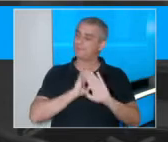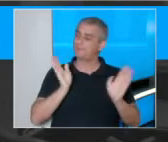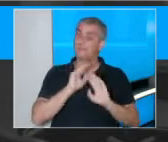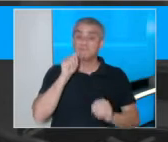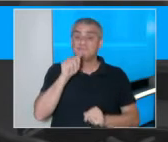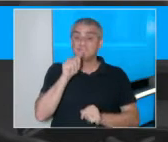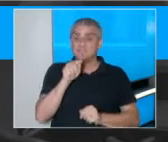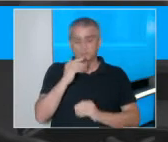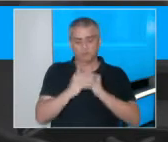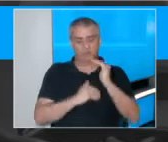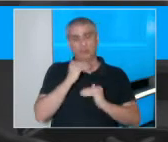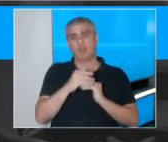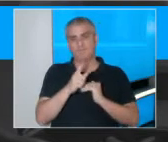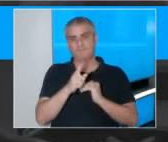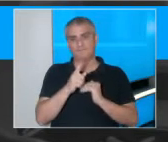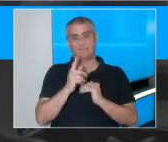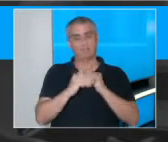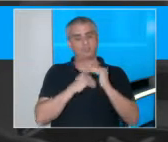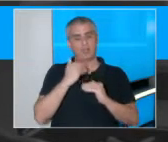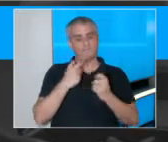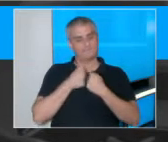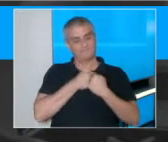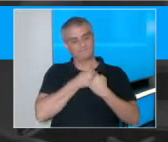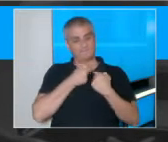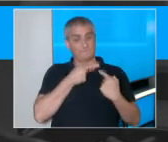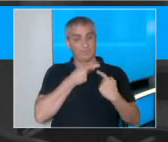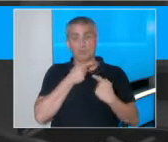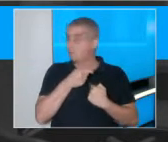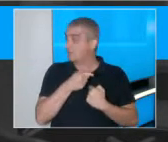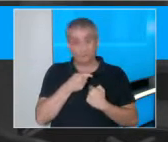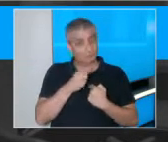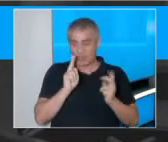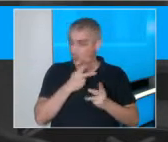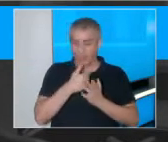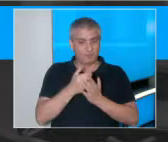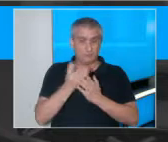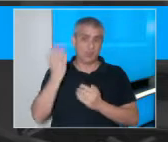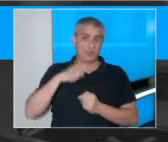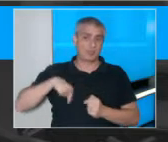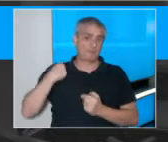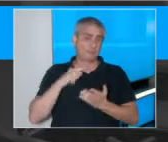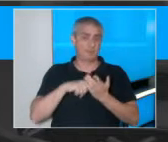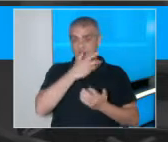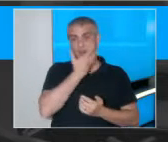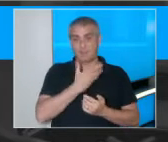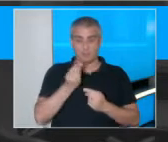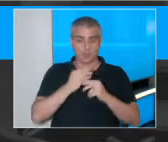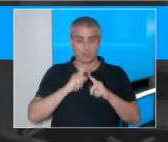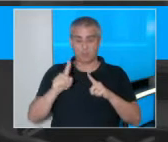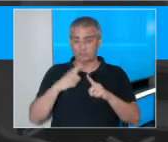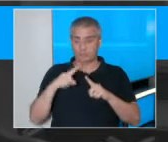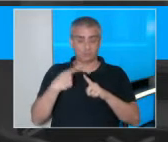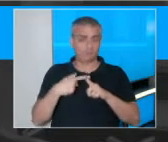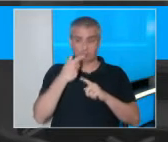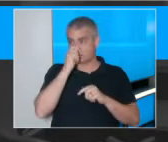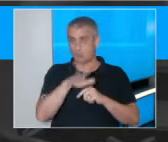זה נמצא שלב, נקרא מה שנקרא שלב המיקוח. אבל השלב הזה לא יכול להימשך עוד הרבה זמן, כשמנדלבליט בעוד חודש, חודש וחצי